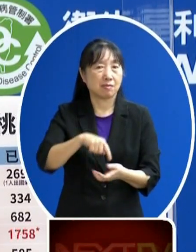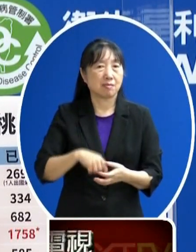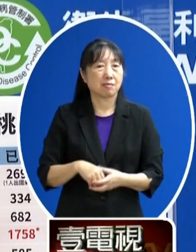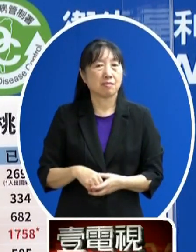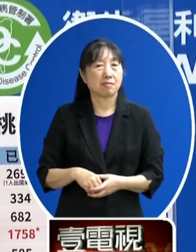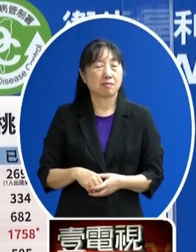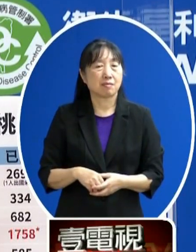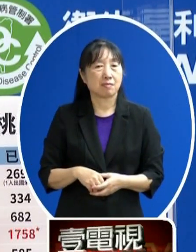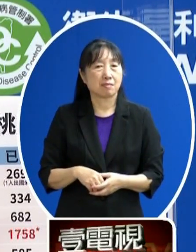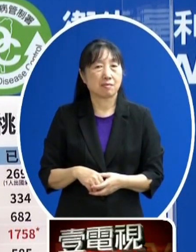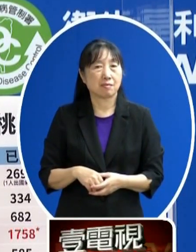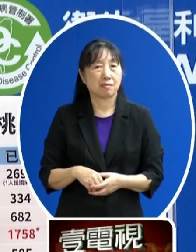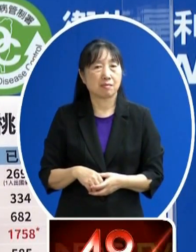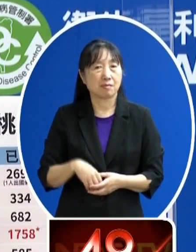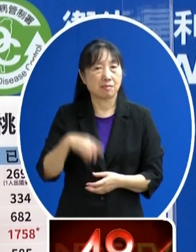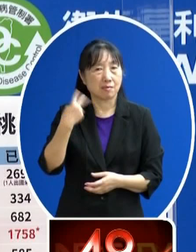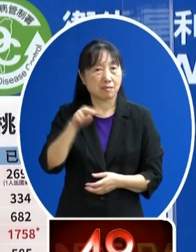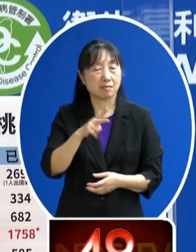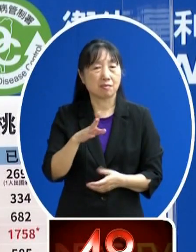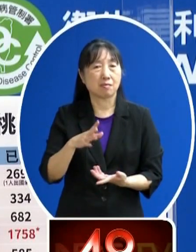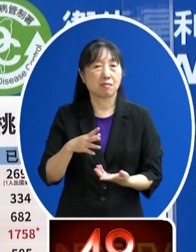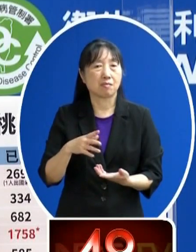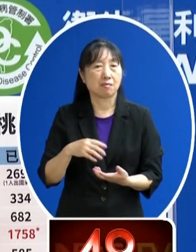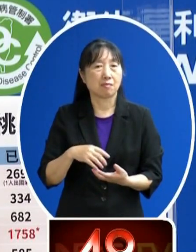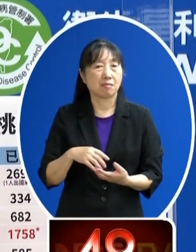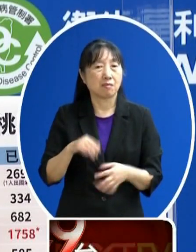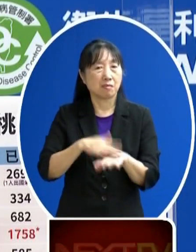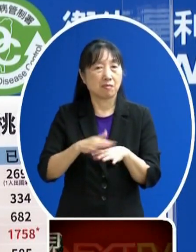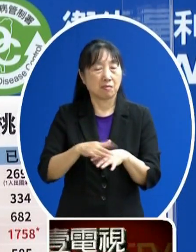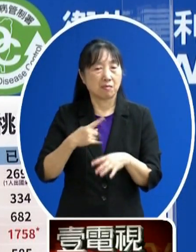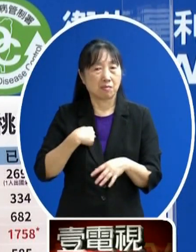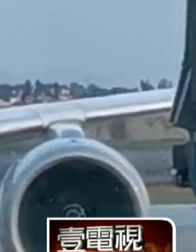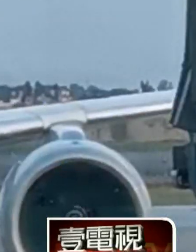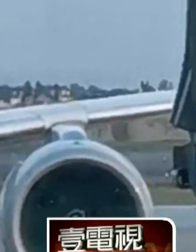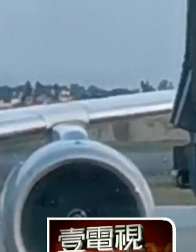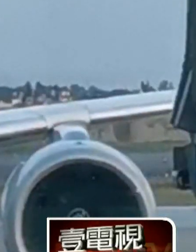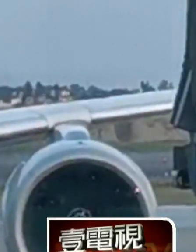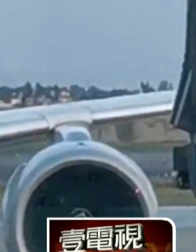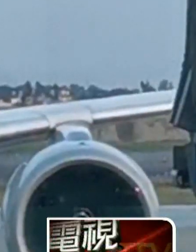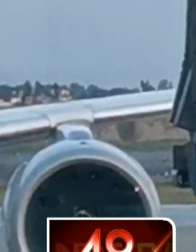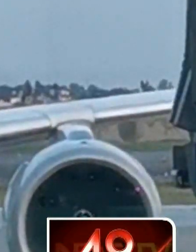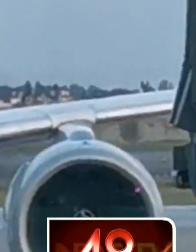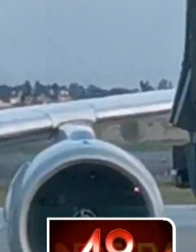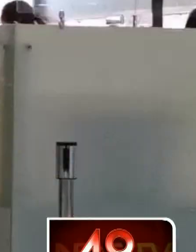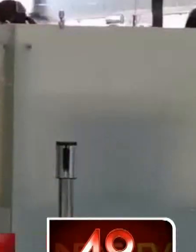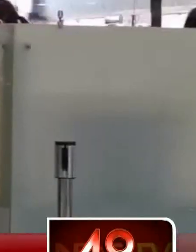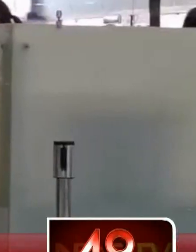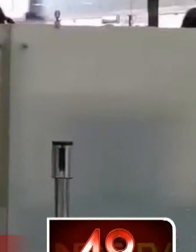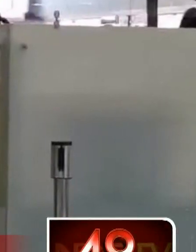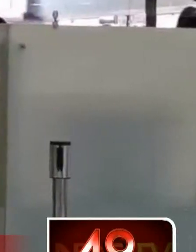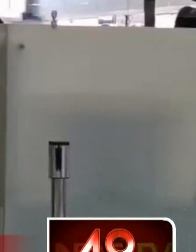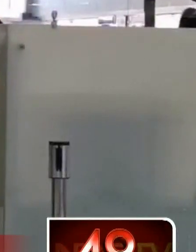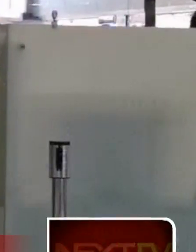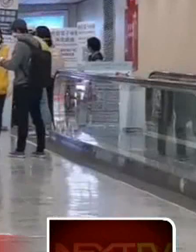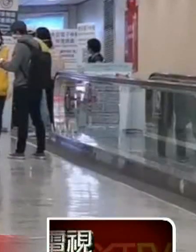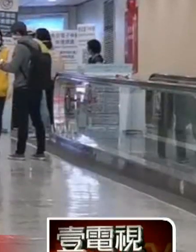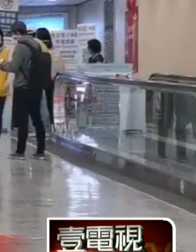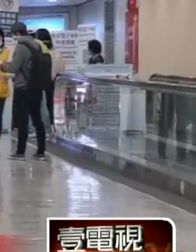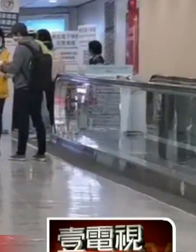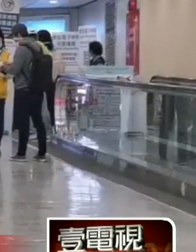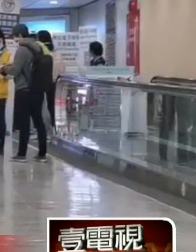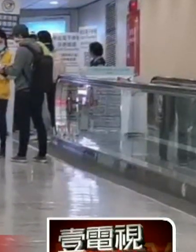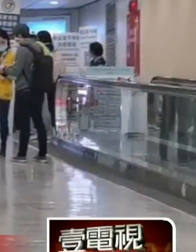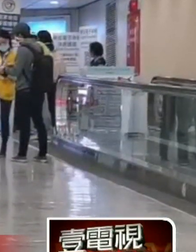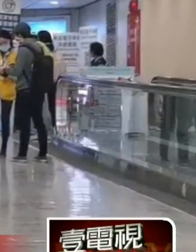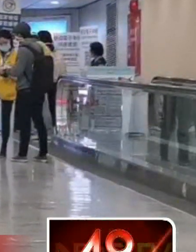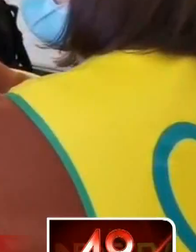样的可能性。那是另外也不排除说台湾是不是有无症状的感染者。 然而陈时中也打包票，疑似台湾输出病例都